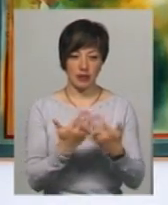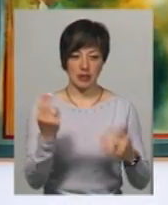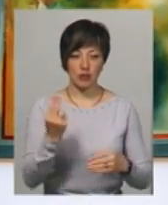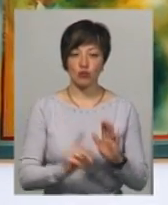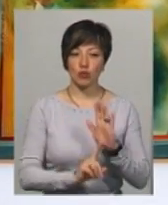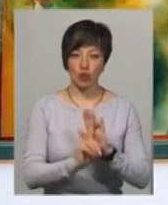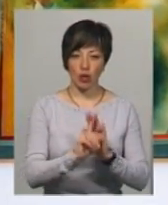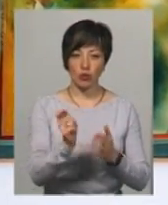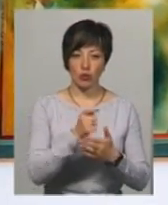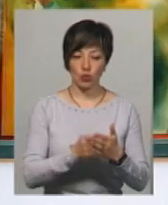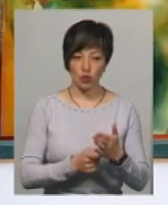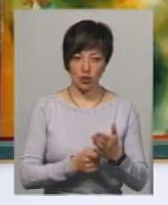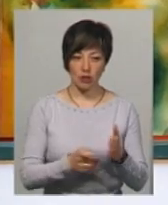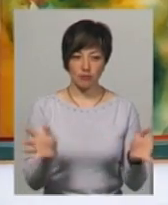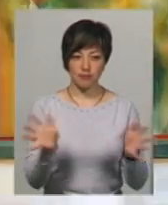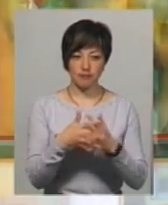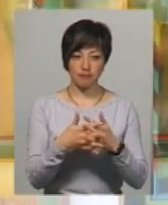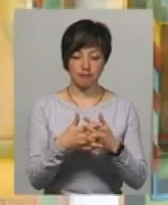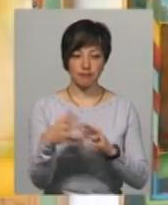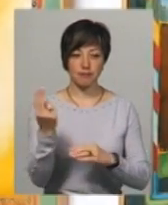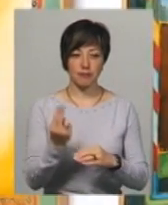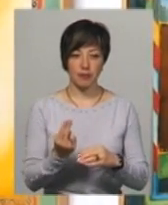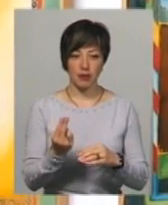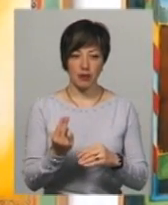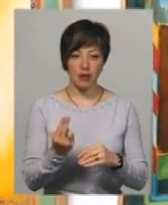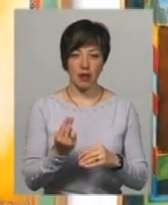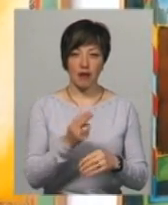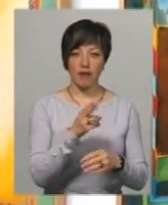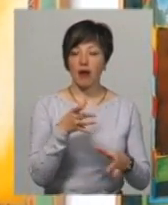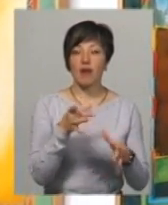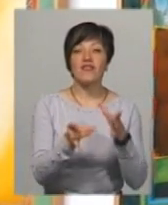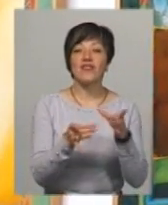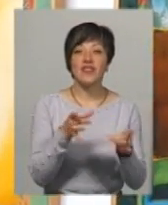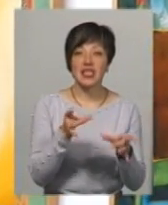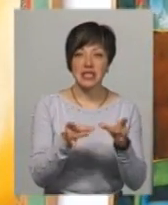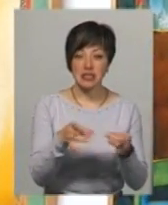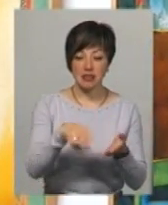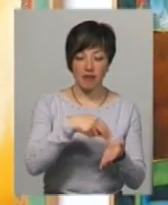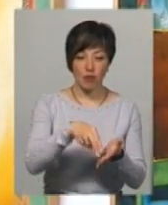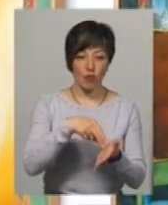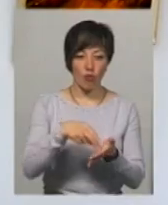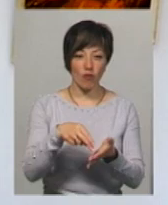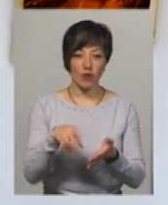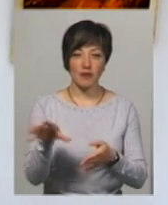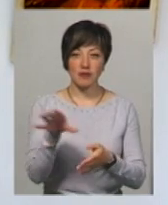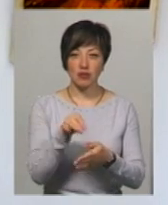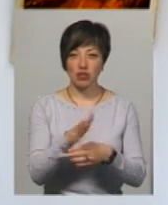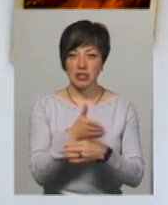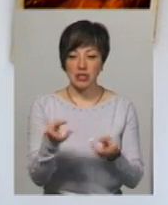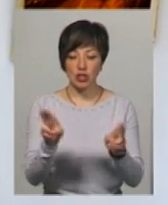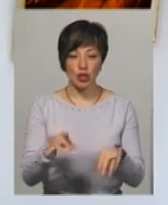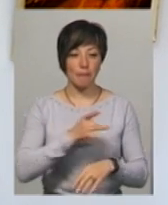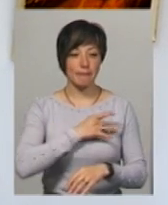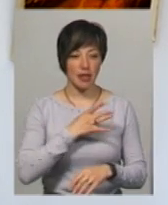Спочатку художник цією сумішю розтопленого воску і парафіну зафарбовує ті частини тканини, які мають